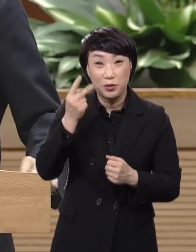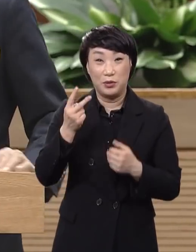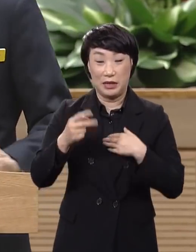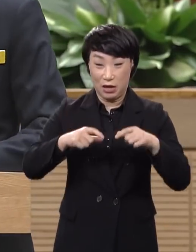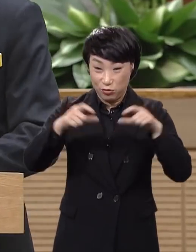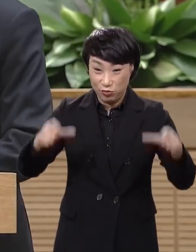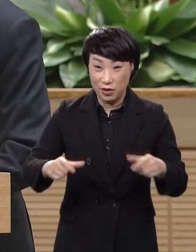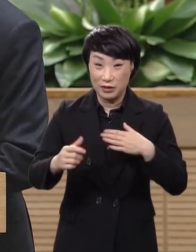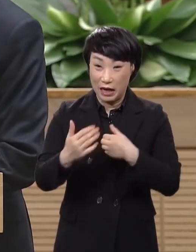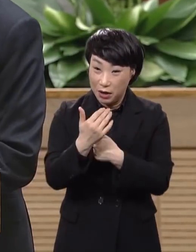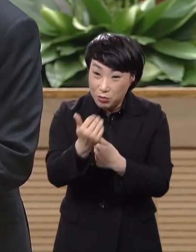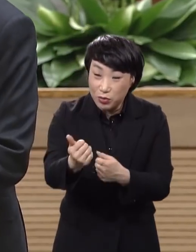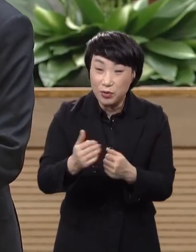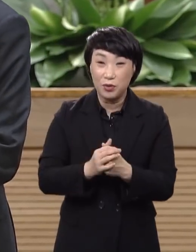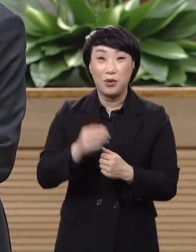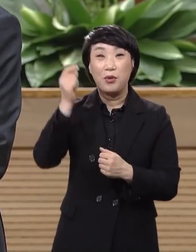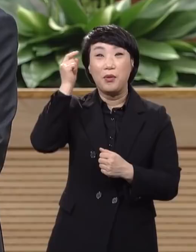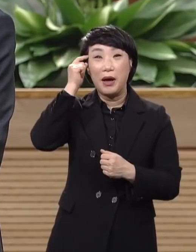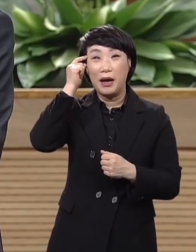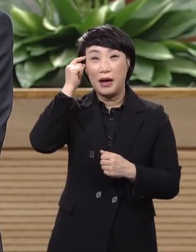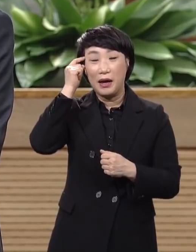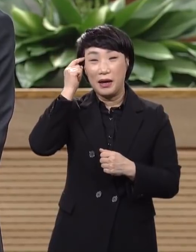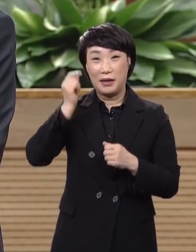내 구역의 나를 통해서